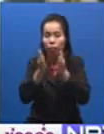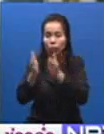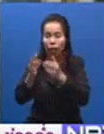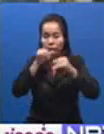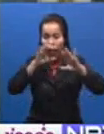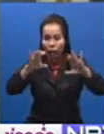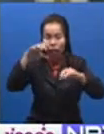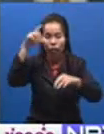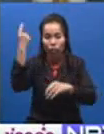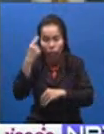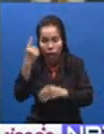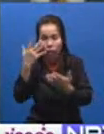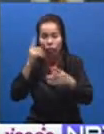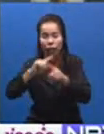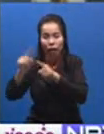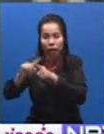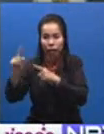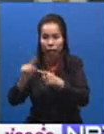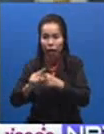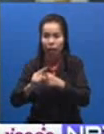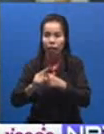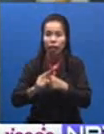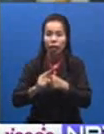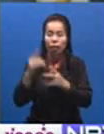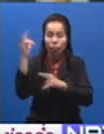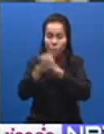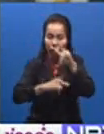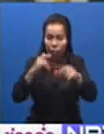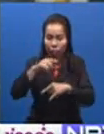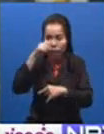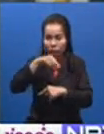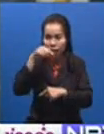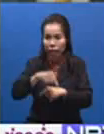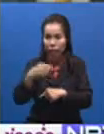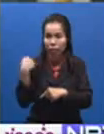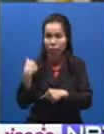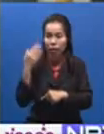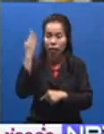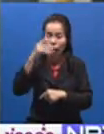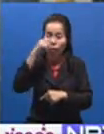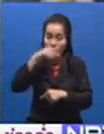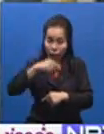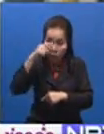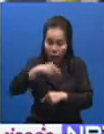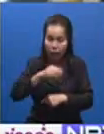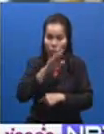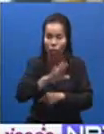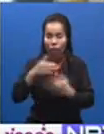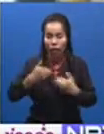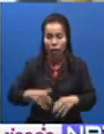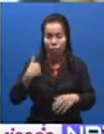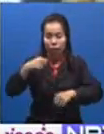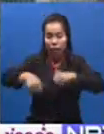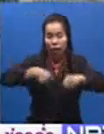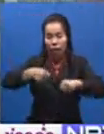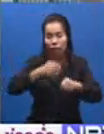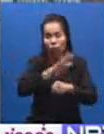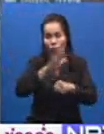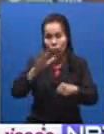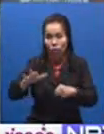นักท่องเที่ยวที่มาเที่ยวที่หัวหินนั้นนะครับหรือคนในพื้นถิ่นนะครับนำจักรยานออกมาใ